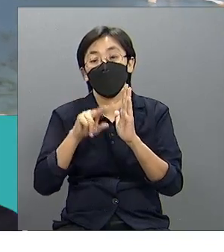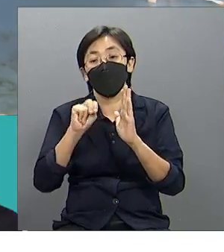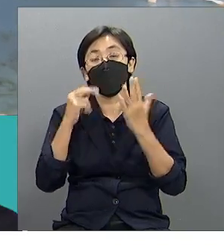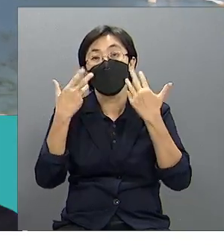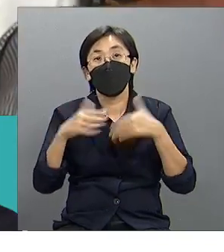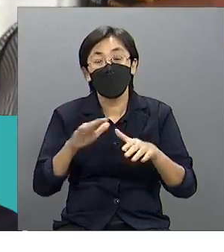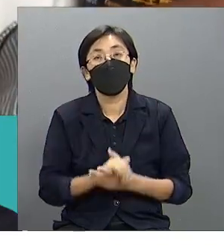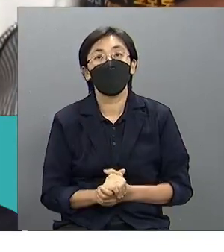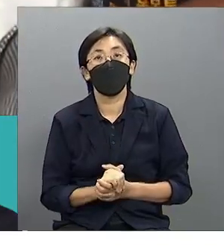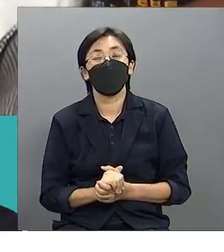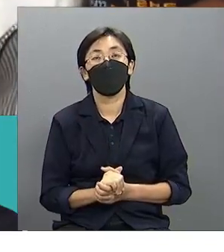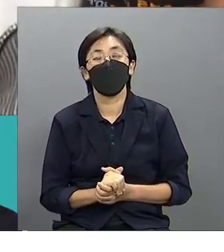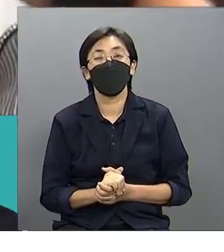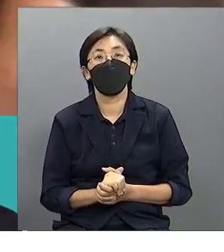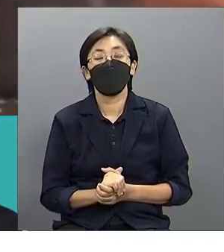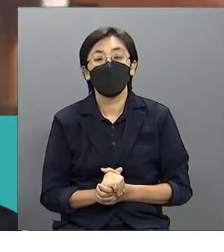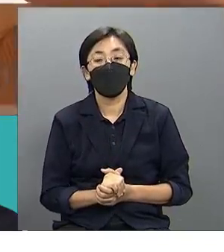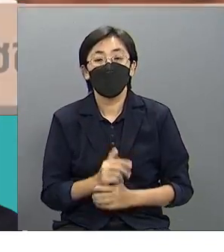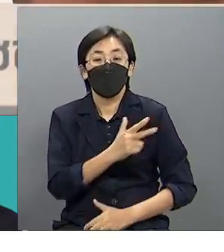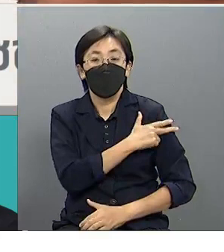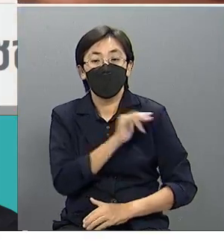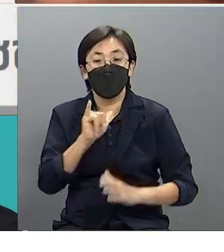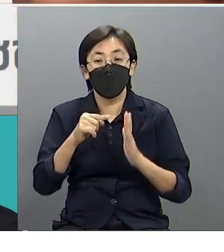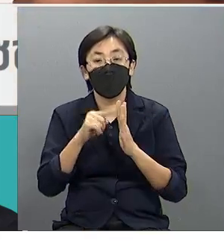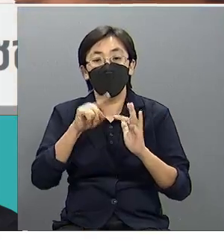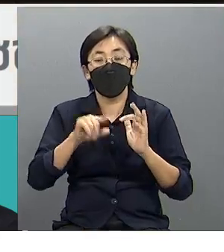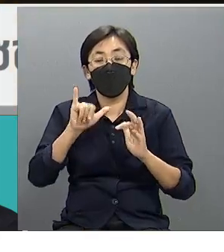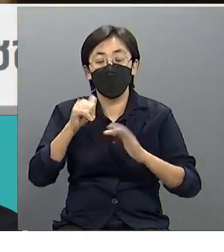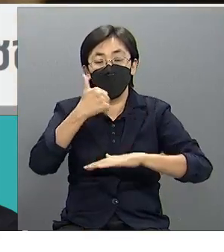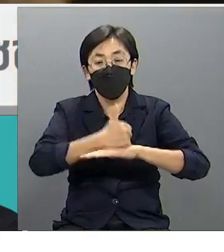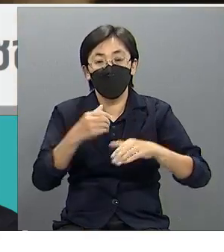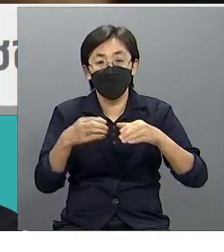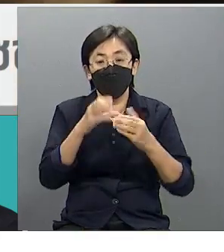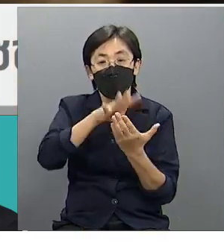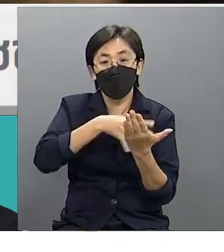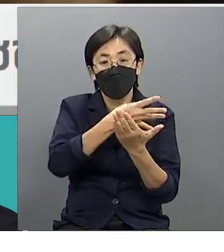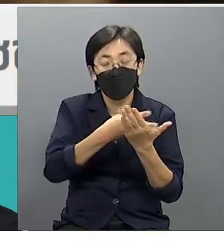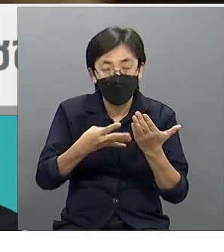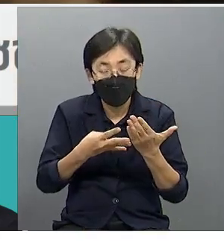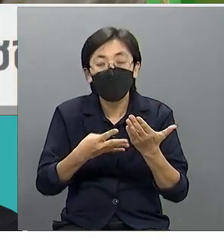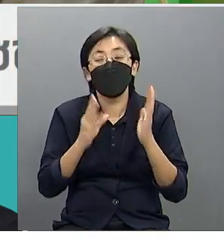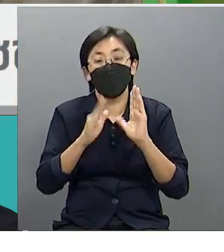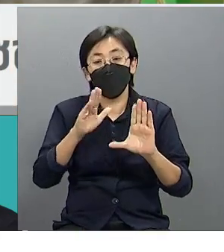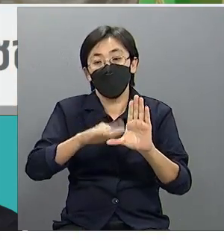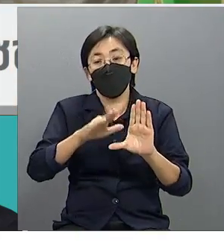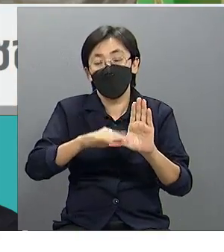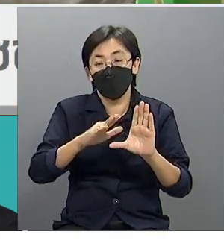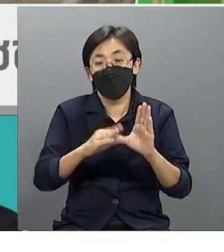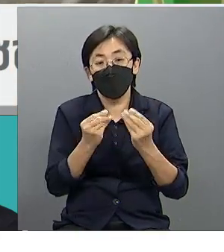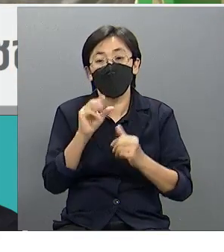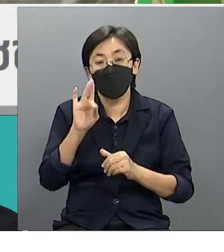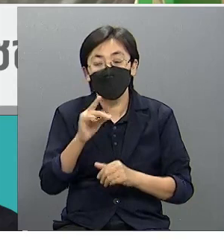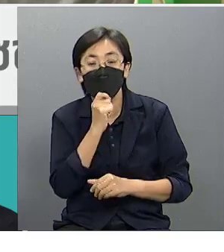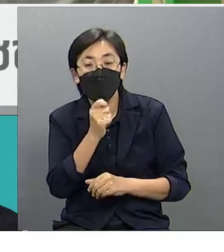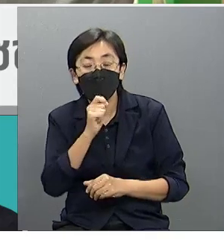ญลักษณ์ภาคหรือว่าดร.ยุ้ยหัวหน้าทีมนโยบายนายชัชชาติสิทธิพันธ์ก็เปิดเผยกับทีมข่าวไทย PBS บอกว่ารู้สึกดีใ